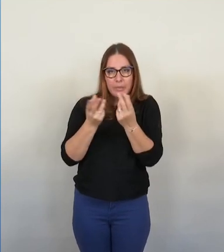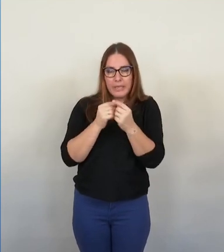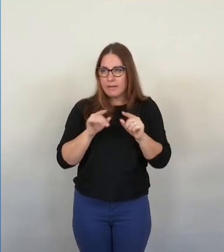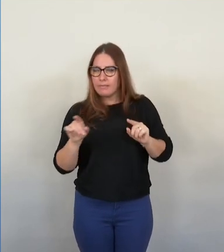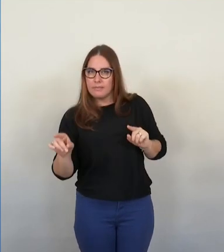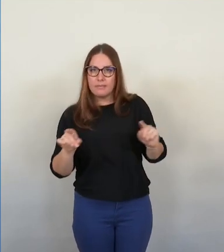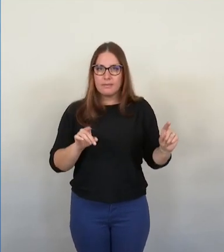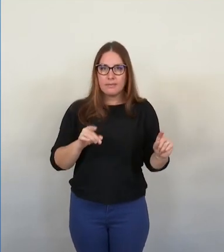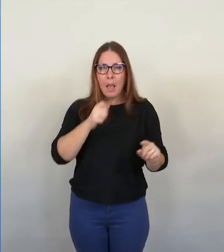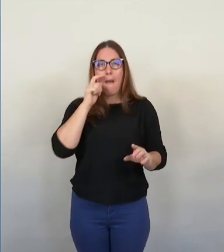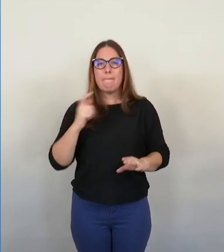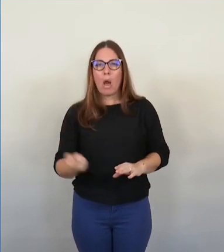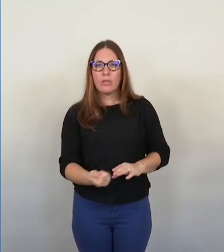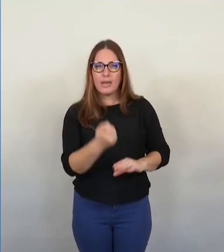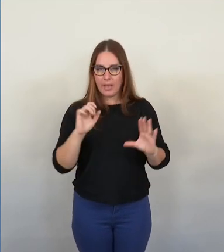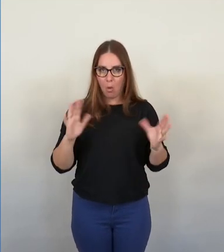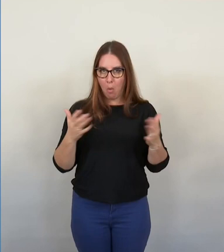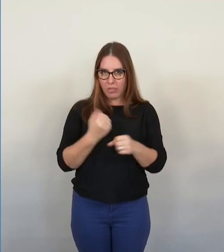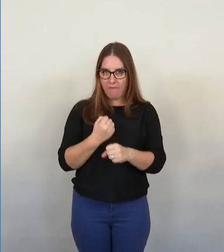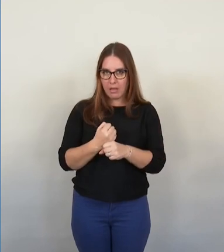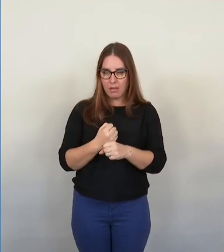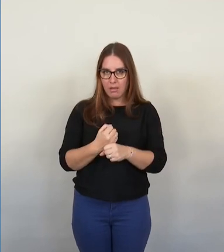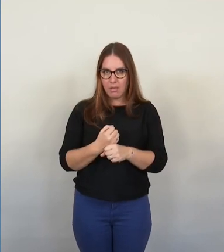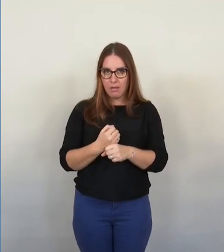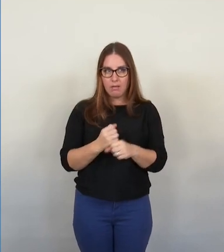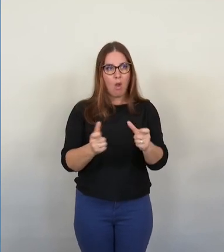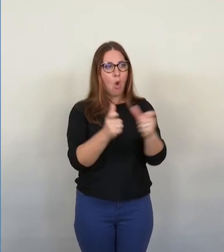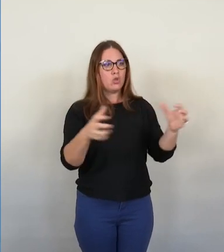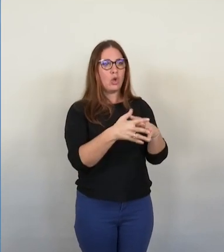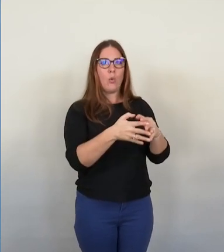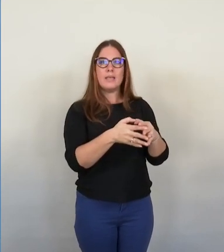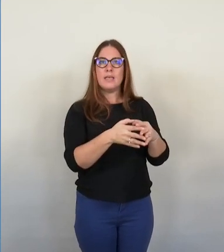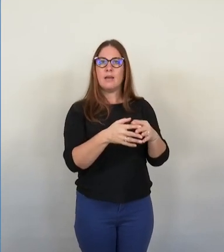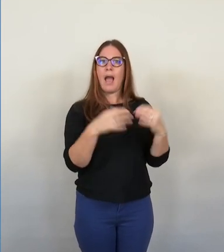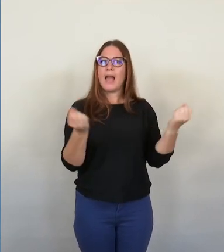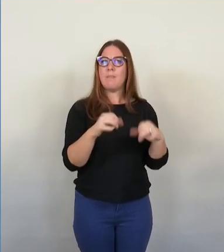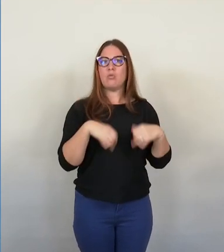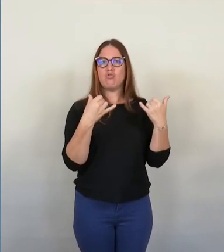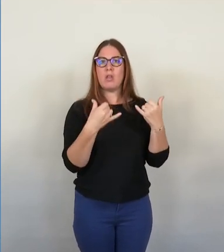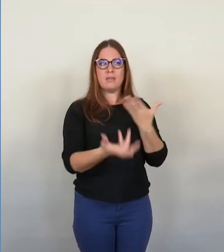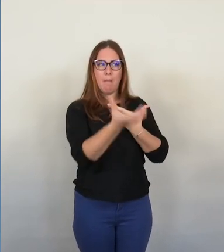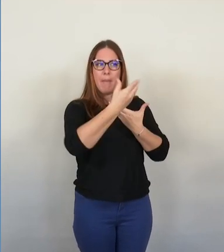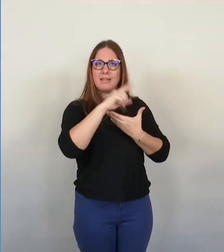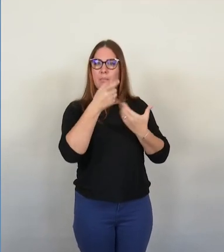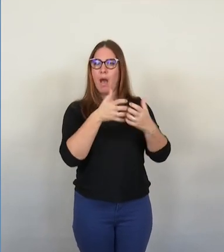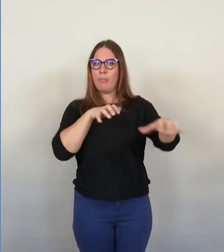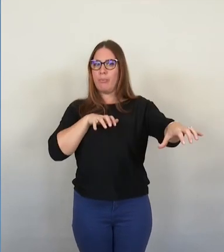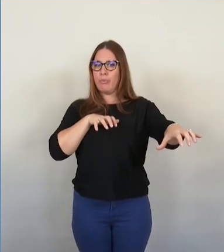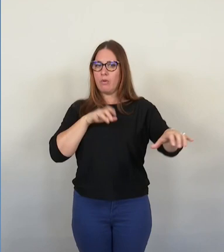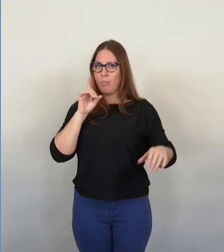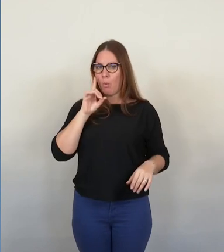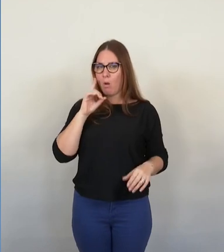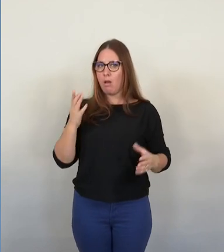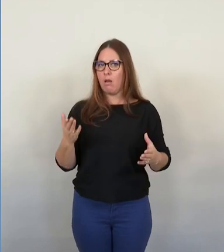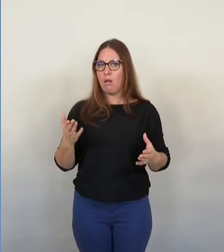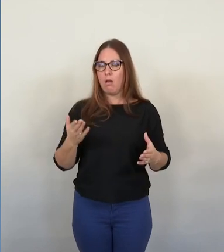voulez travailler la parentalité à partir du moment où vous n'intégrez pas les centre de loisirs et animation jeunesse dans le dispositif alors même que nous